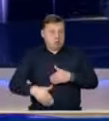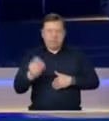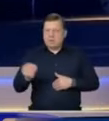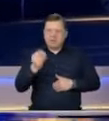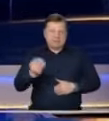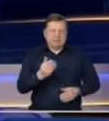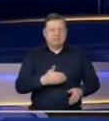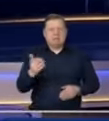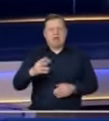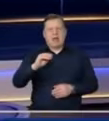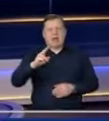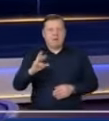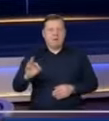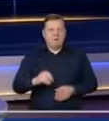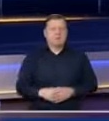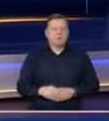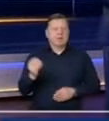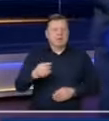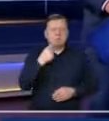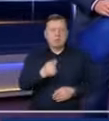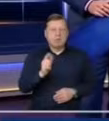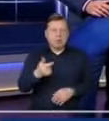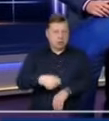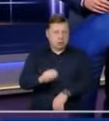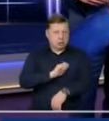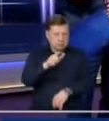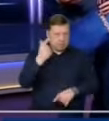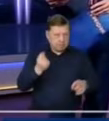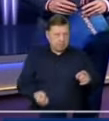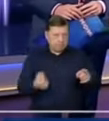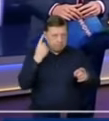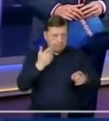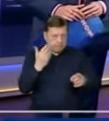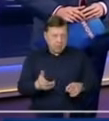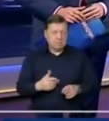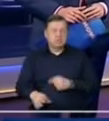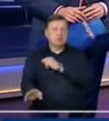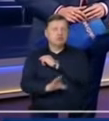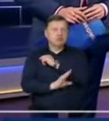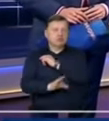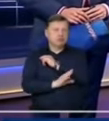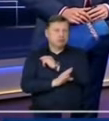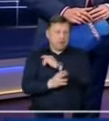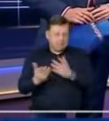ekologicznych tematów w Telekspresie Ekstra. Powiemy jeszcze choćby o hiszpańskim pomyśle na rekonstrukcję drzew. No i nie tylko.